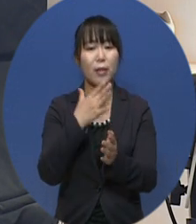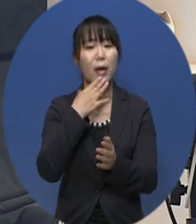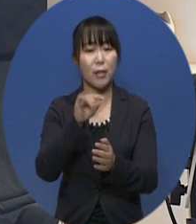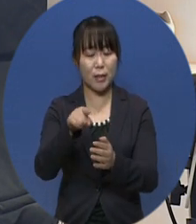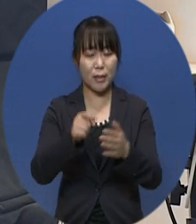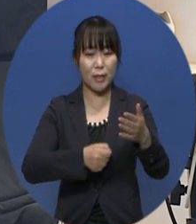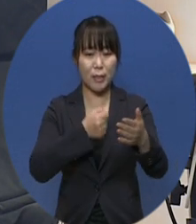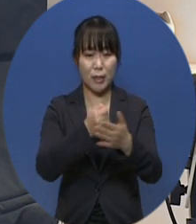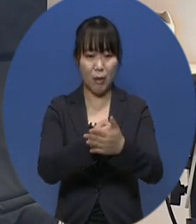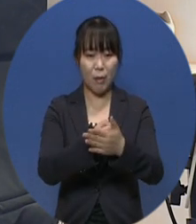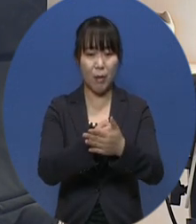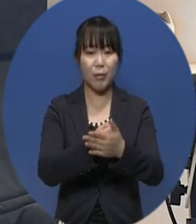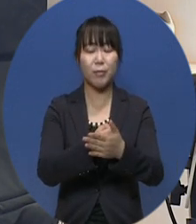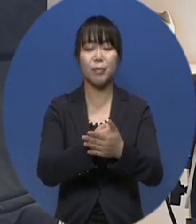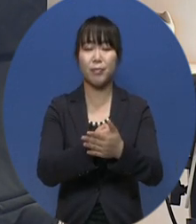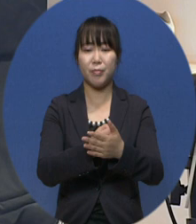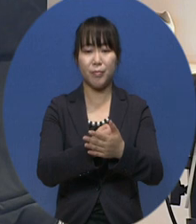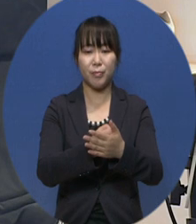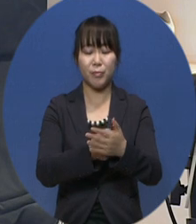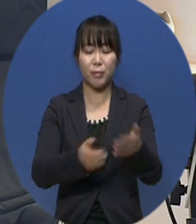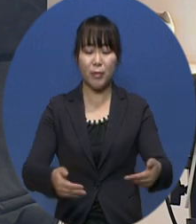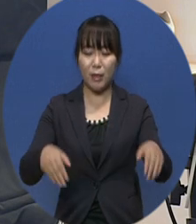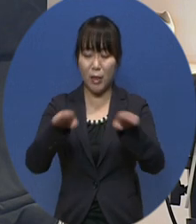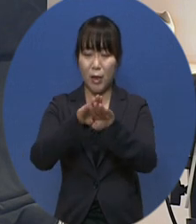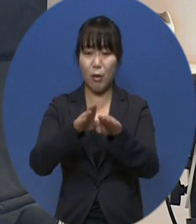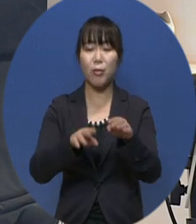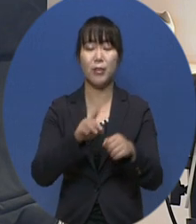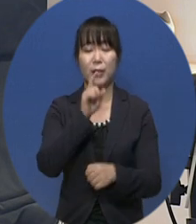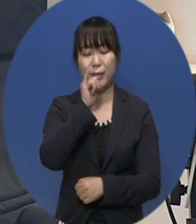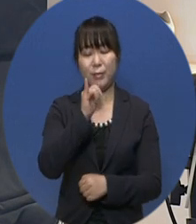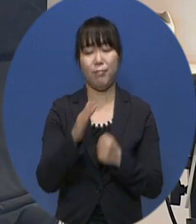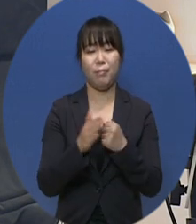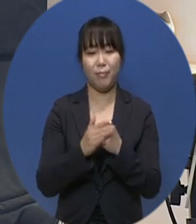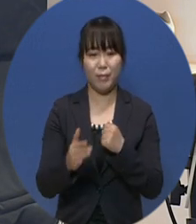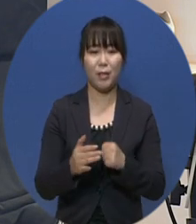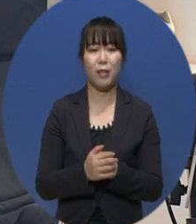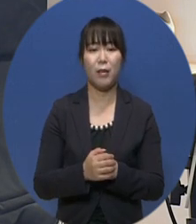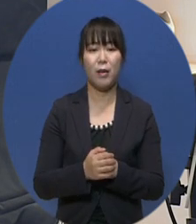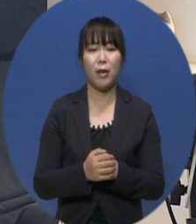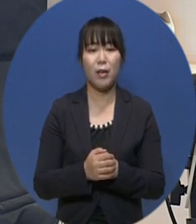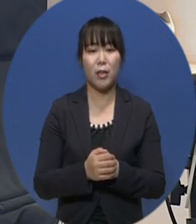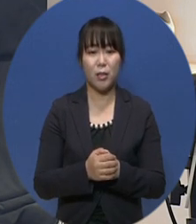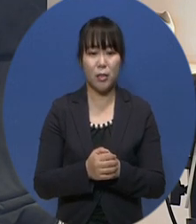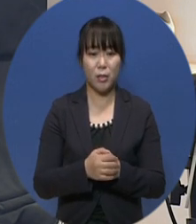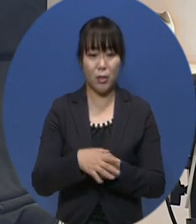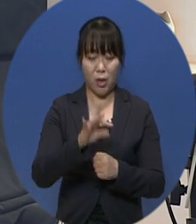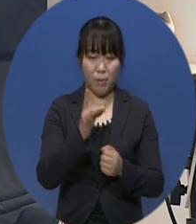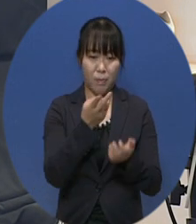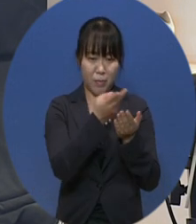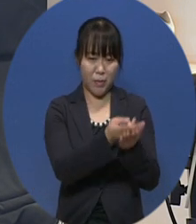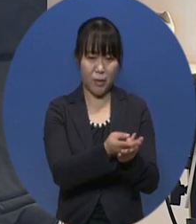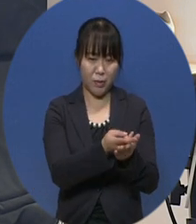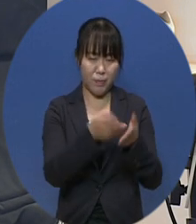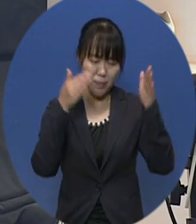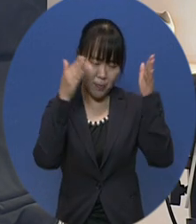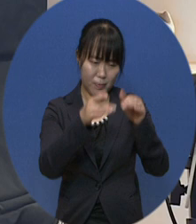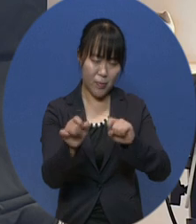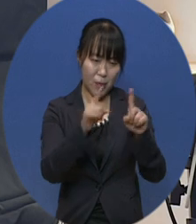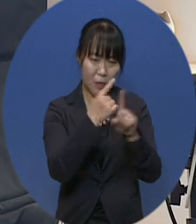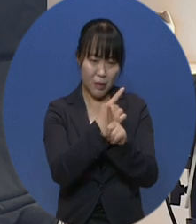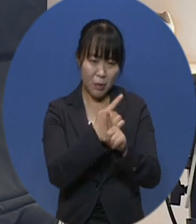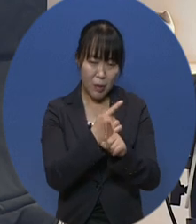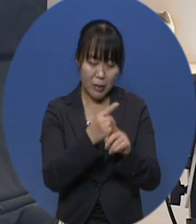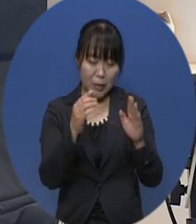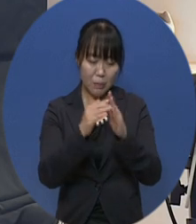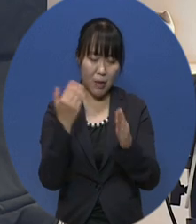거기에 지정병원 기관으로 이제 선정이 돼서, 네. 그 조기에 입원해서 집중적으로 재활치료를 받고, 네.